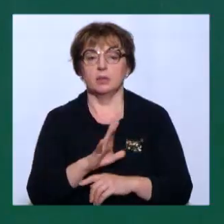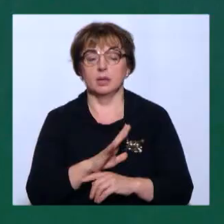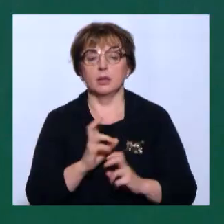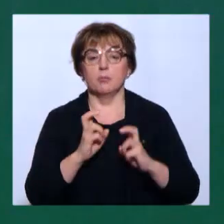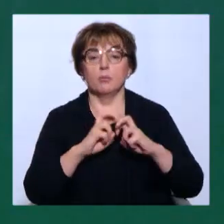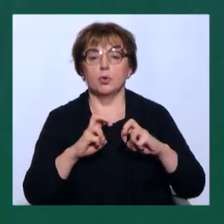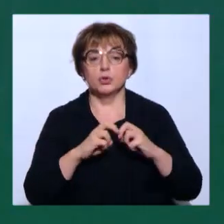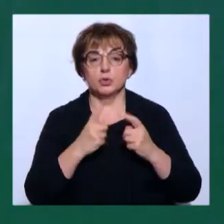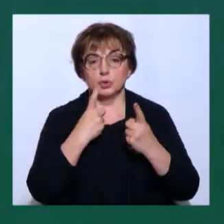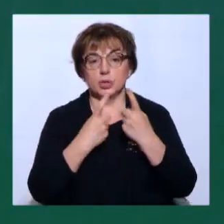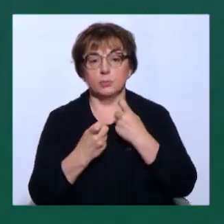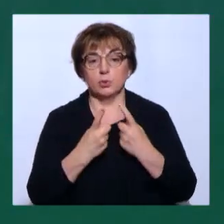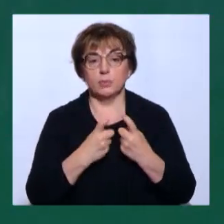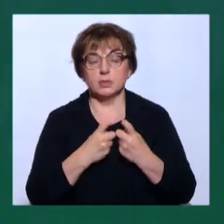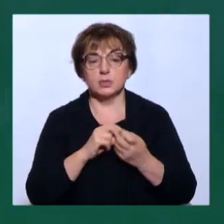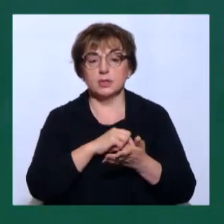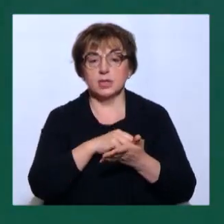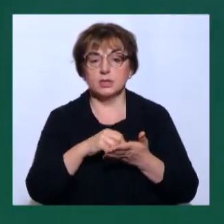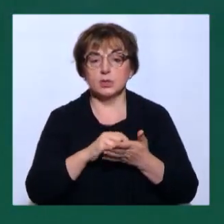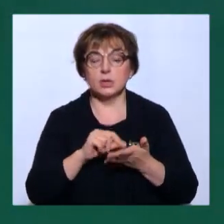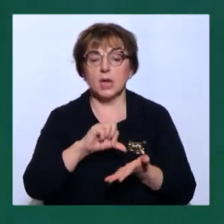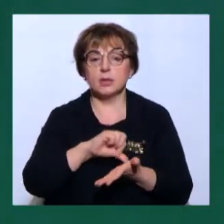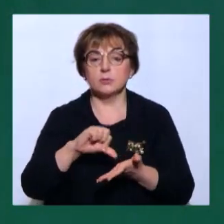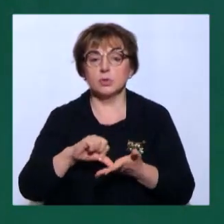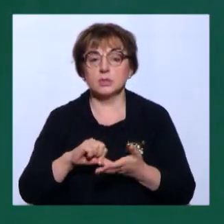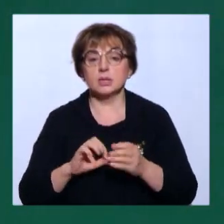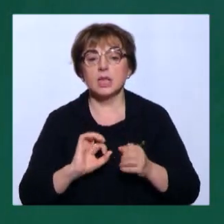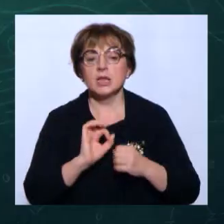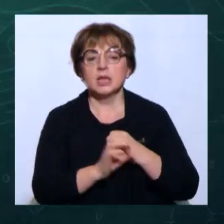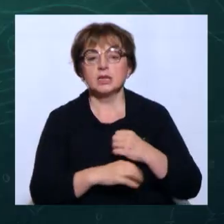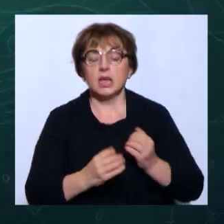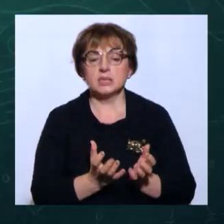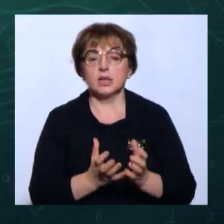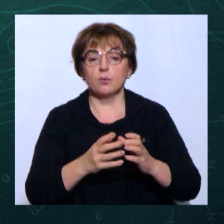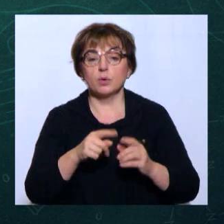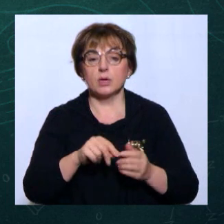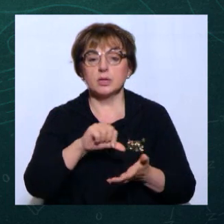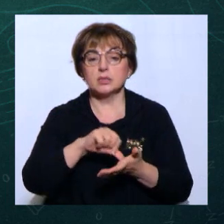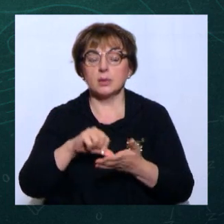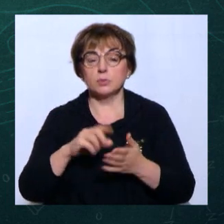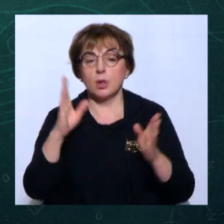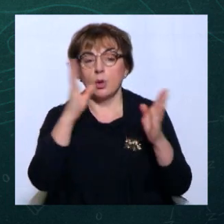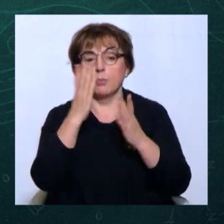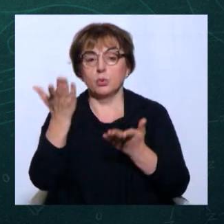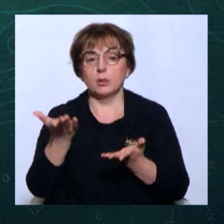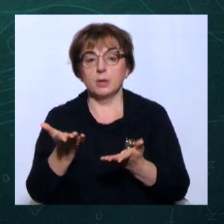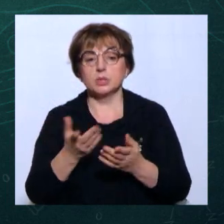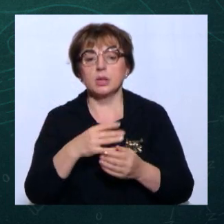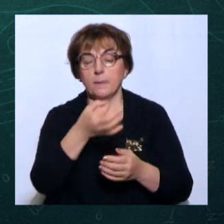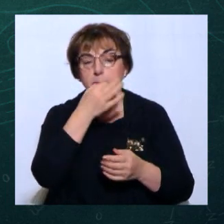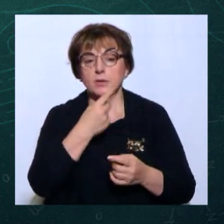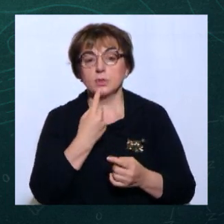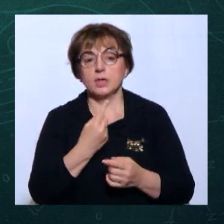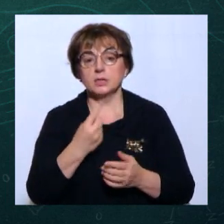მოიძიოთ ინფორმაცია და აღწეროთ რა როლს ასრულებს ნაწლავღრუიანთა ტიპის წარმომადგენელი ბუნებაში და პასუხი გასცეთ